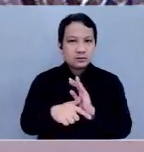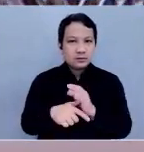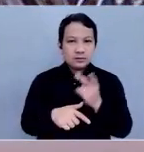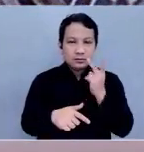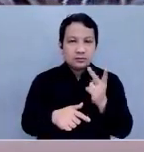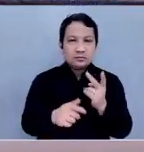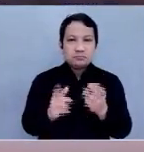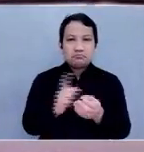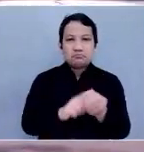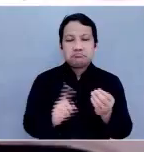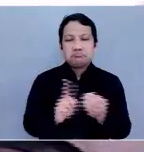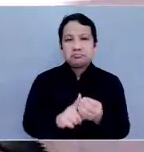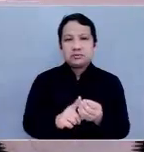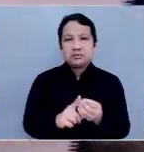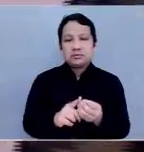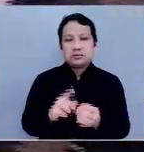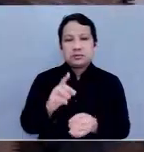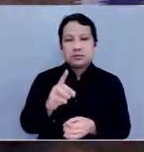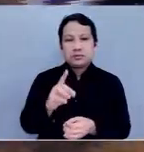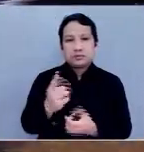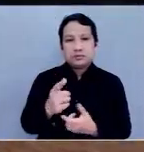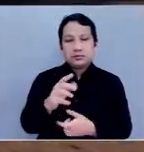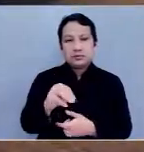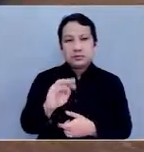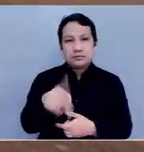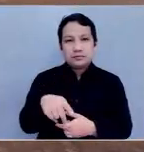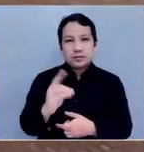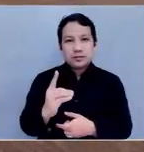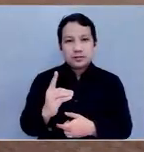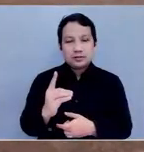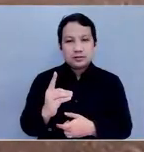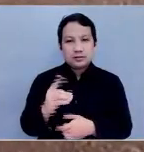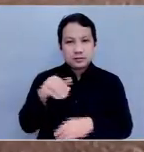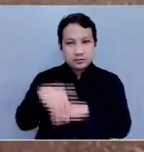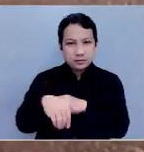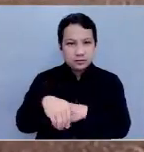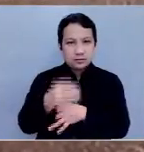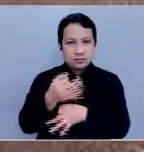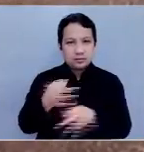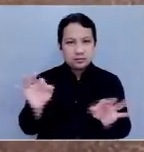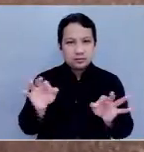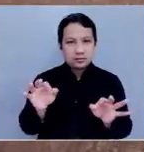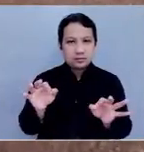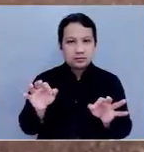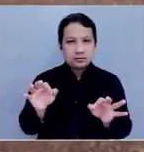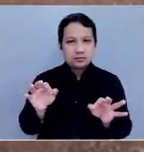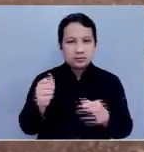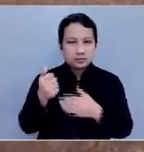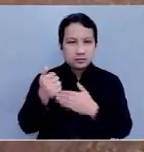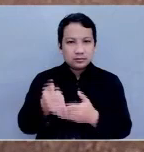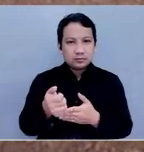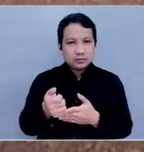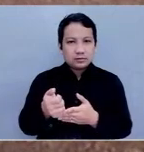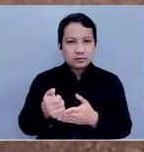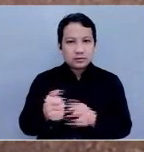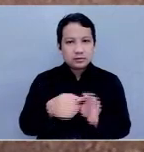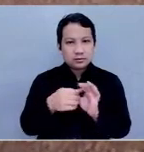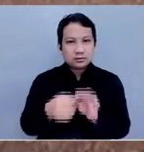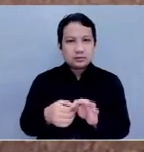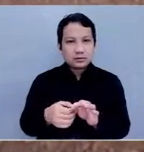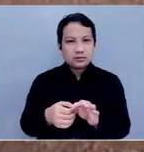naman kay District Director Andre Dizon ng MPD, hanggang gabi raw yang libreng sakay para tumulong sa mga maapektuhan ng tigil